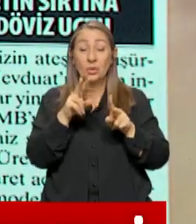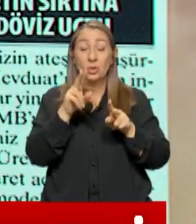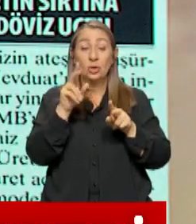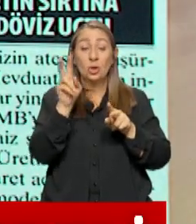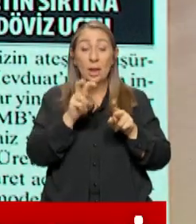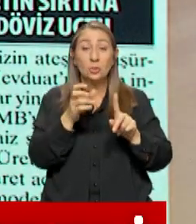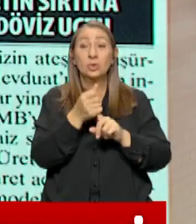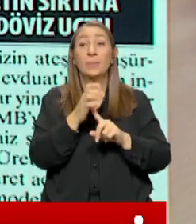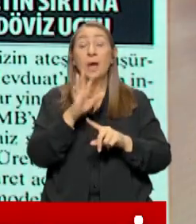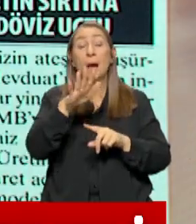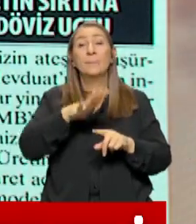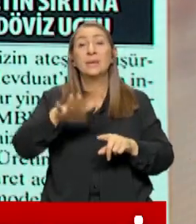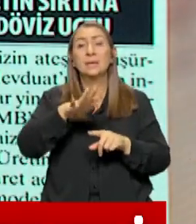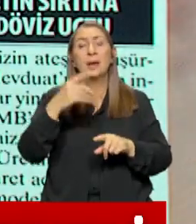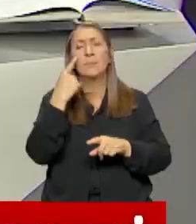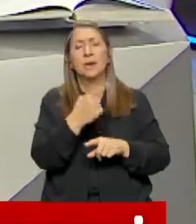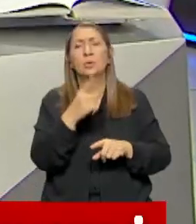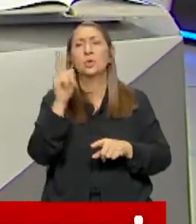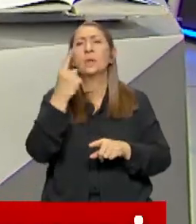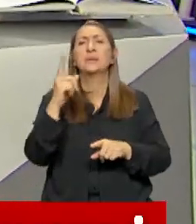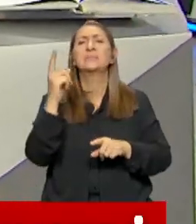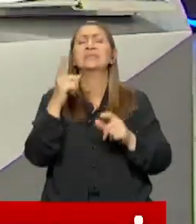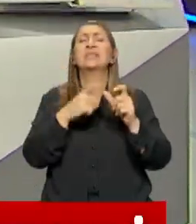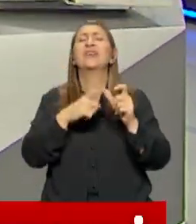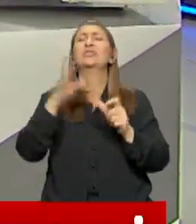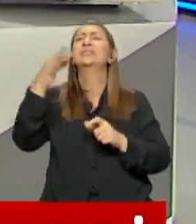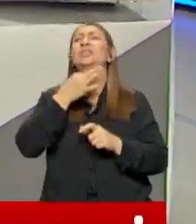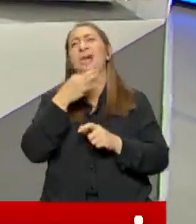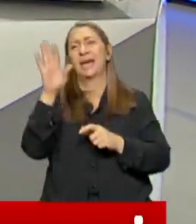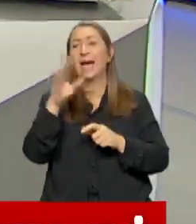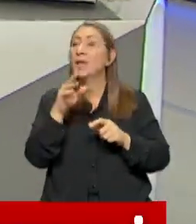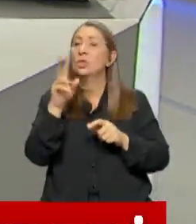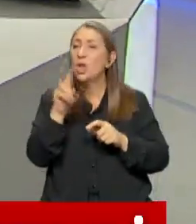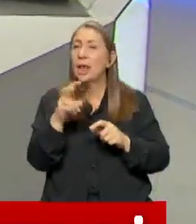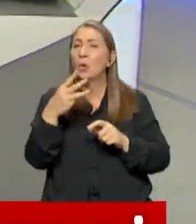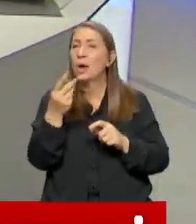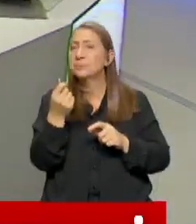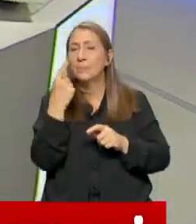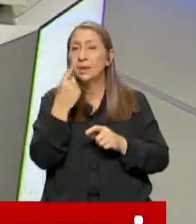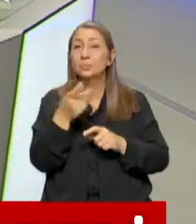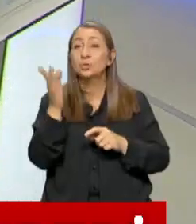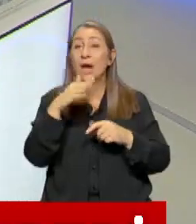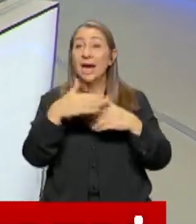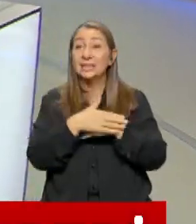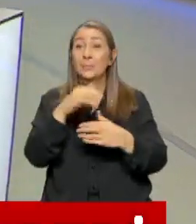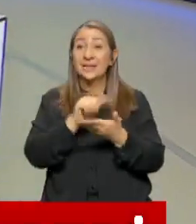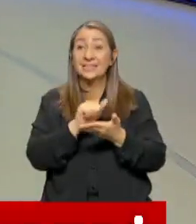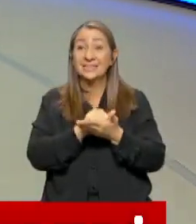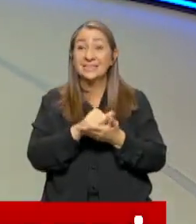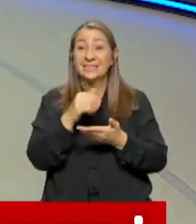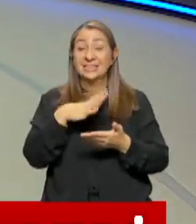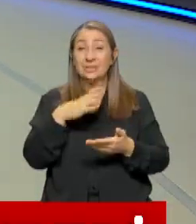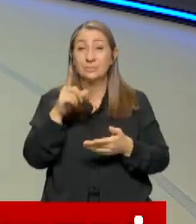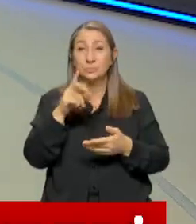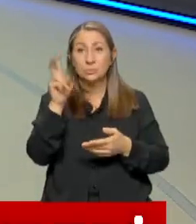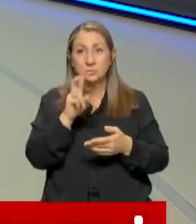dövizi dizginleyemedi Ama bu arada piyasalara bakalım mı yönetmenimizden savaştan Ben bir rica edeyim piyasalara bakalım sonra akşam gazetesini ister